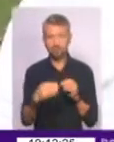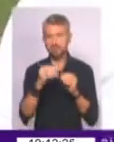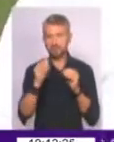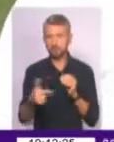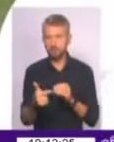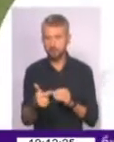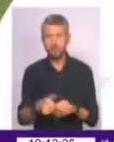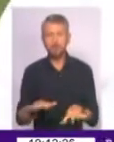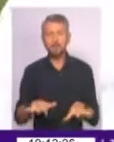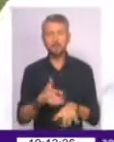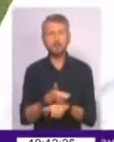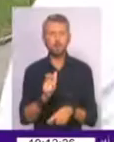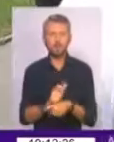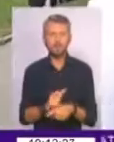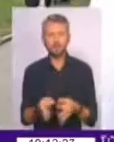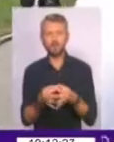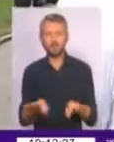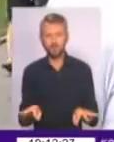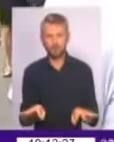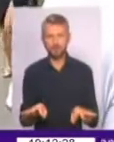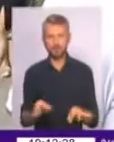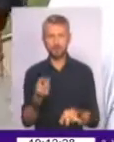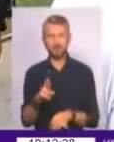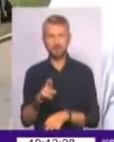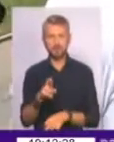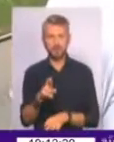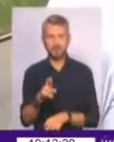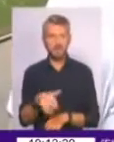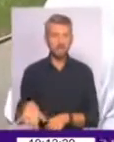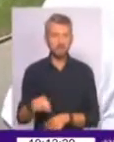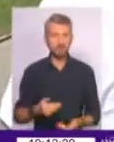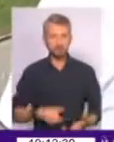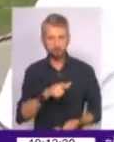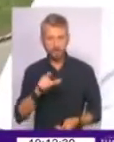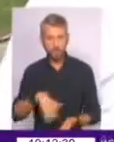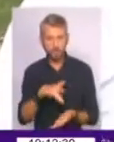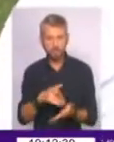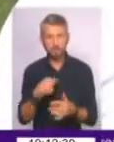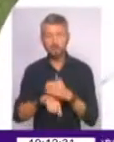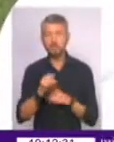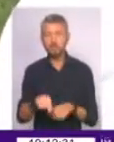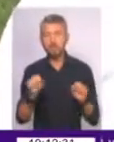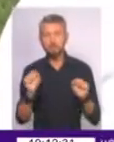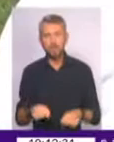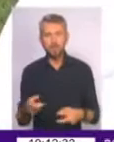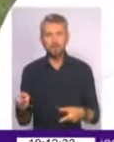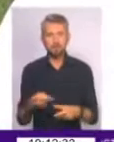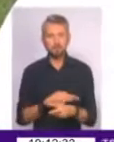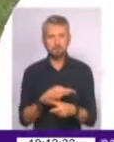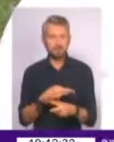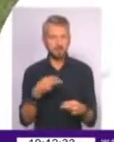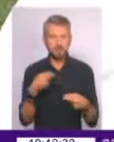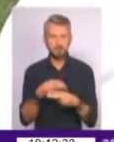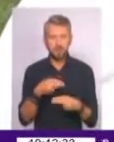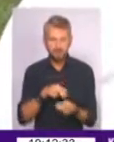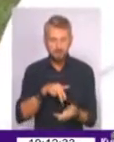тисяч. Локація вона дуже доступна для Києва, ну, для всіх жителів міста, тому що там можна безпрепятственно